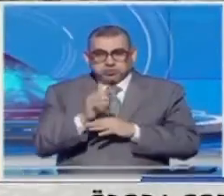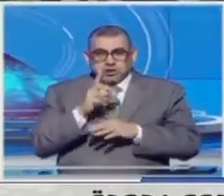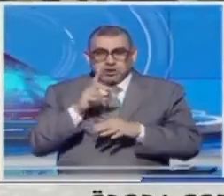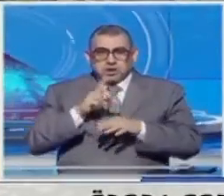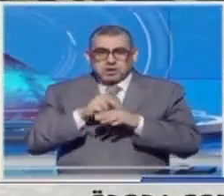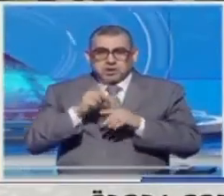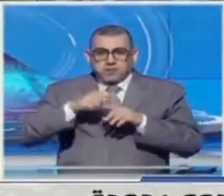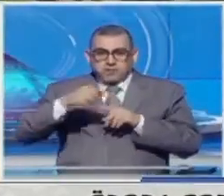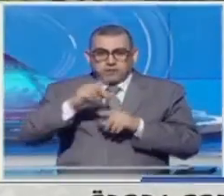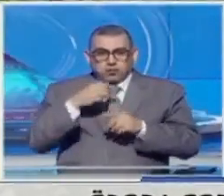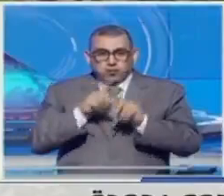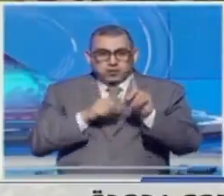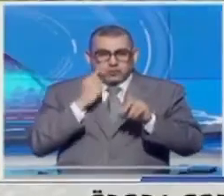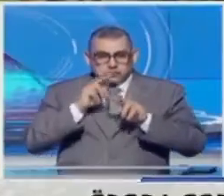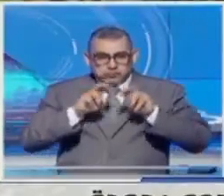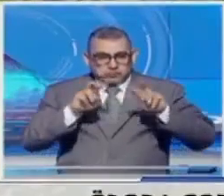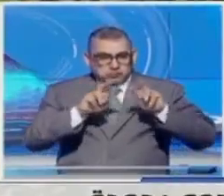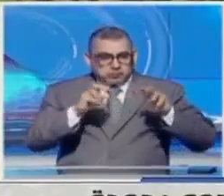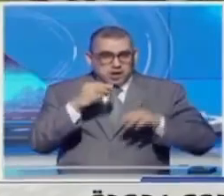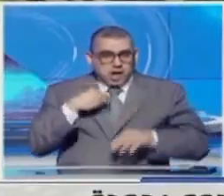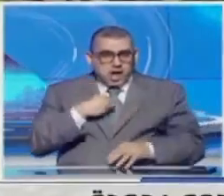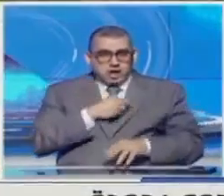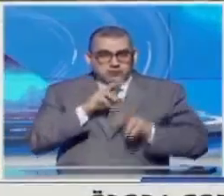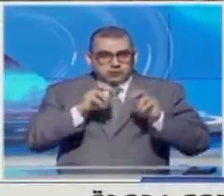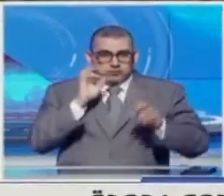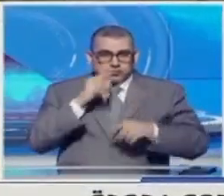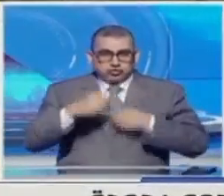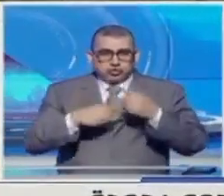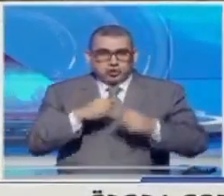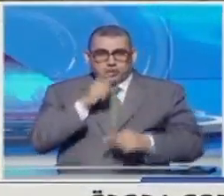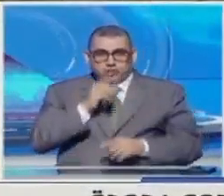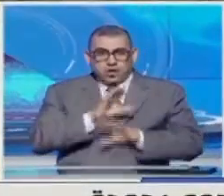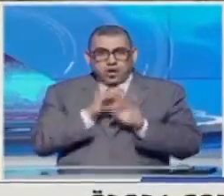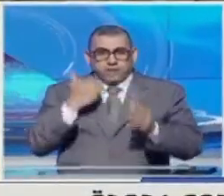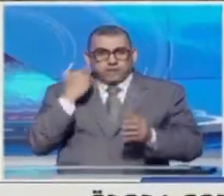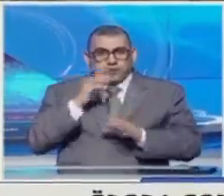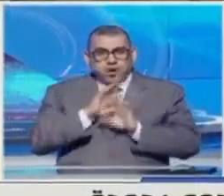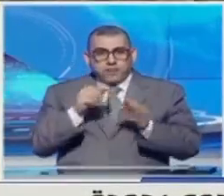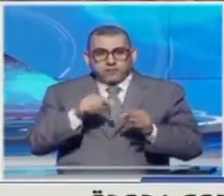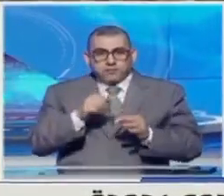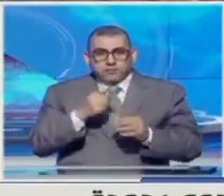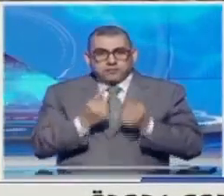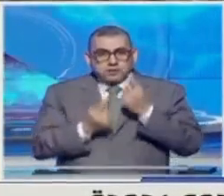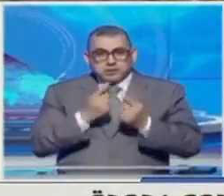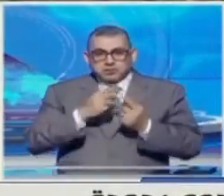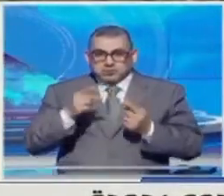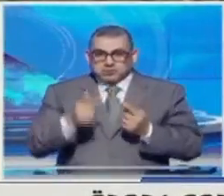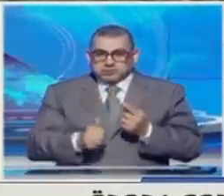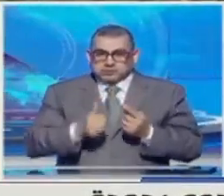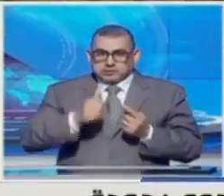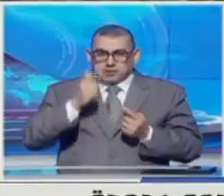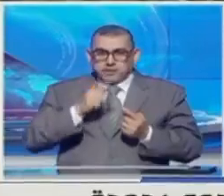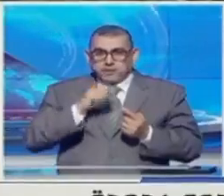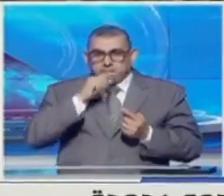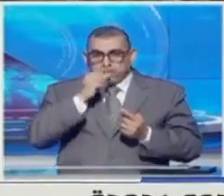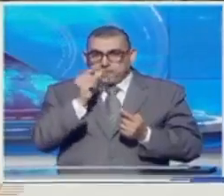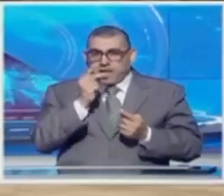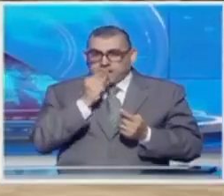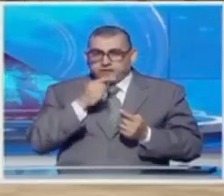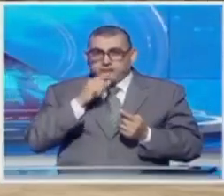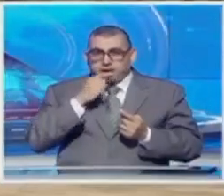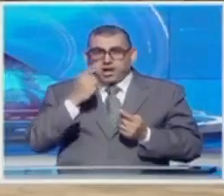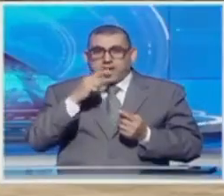رعاية الوزارة، والوزارة بتشرف بنفسها على الموضوع ده. الأصناف اللي بنقدمها هنا كلها أصناف ذات جودة عالية جدا، يعني برحي، مجدول،